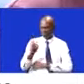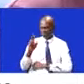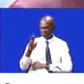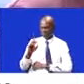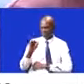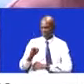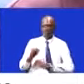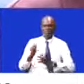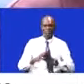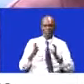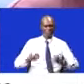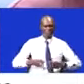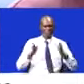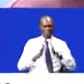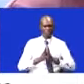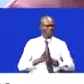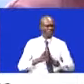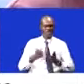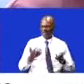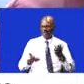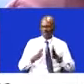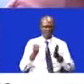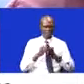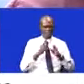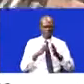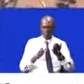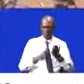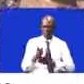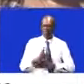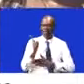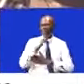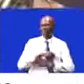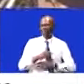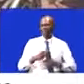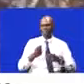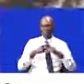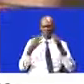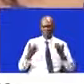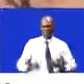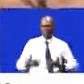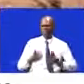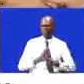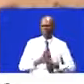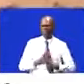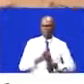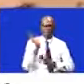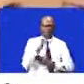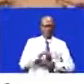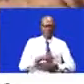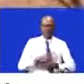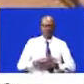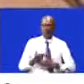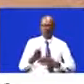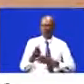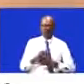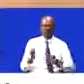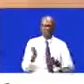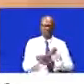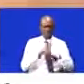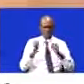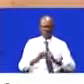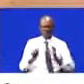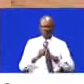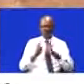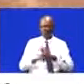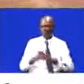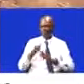nyasa chele loro gige kalama toko gi maber kastama enose chuli muse winyo. Bende ne giywago apeyini ma ne giwacho ni osebedo ka chungo negi remo e saa tich